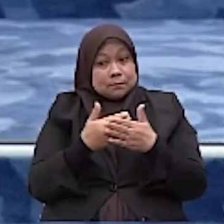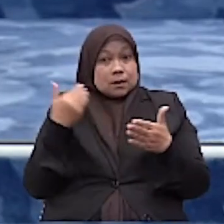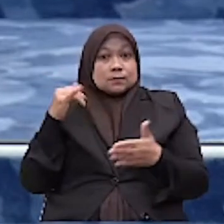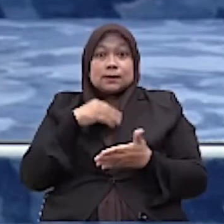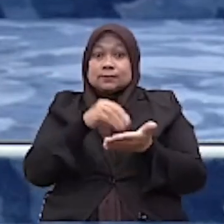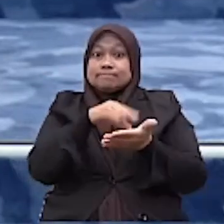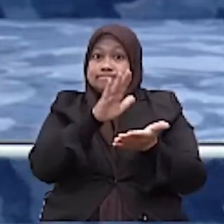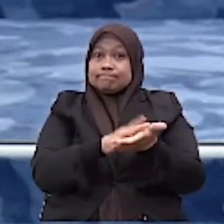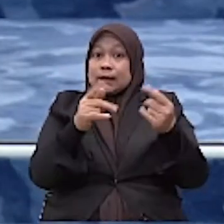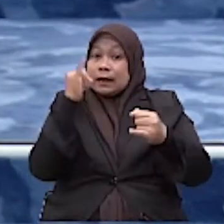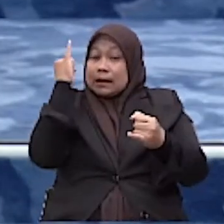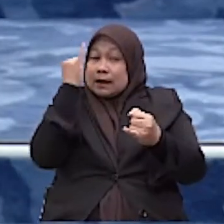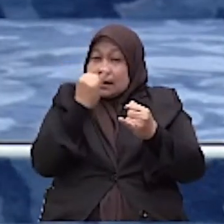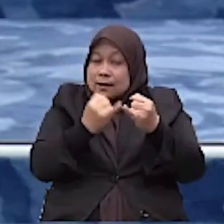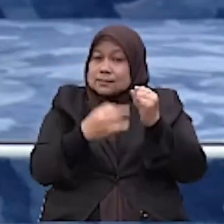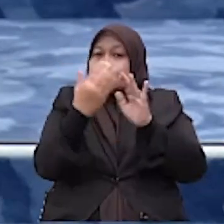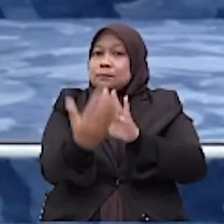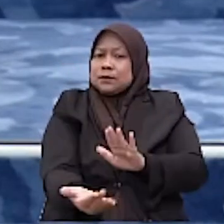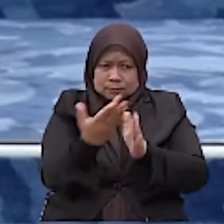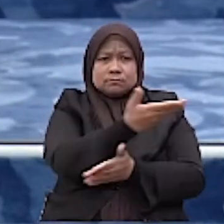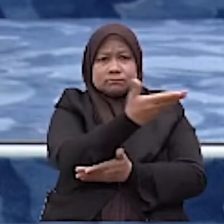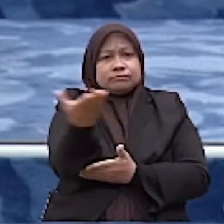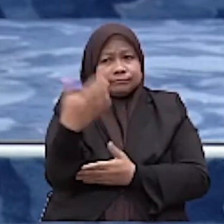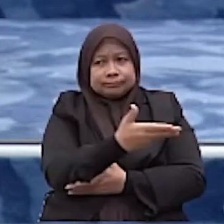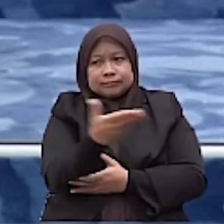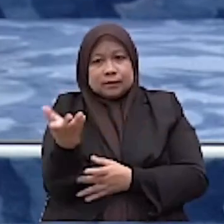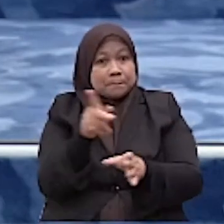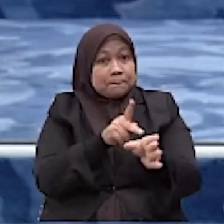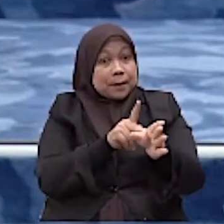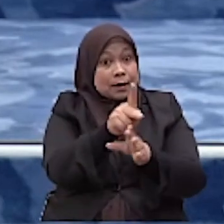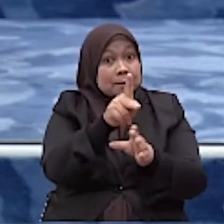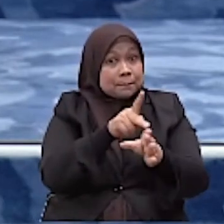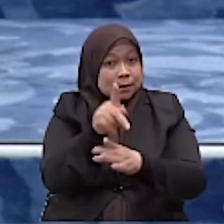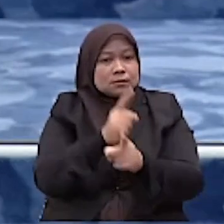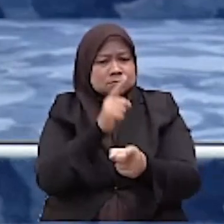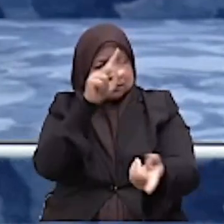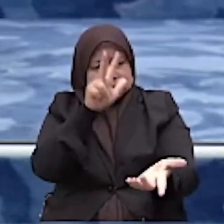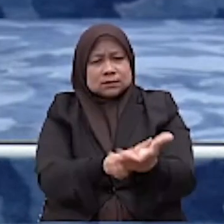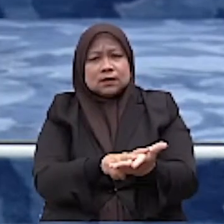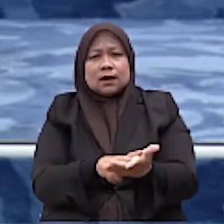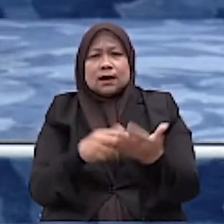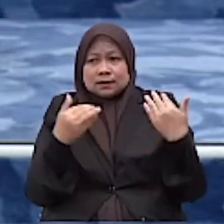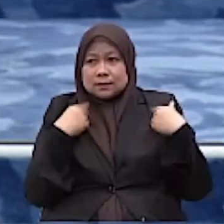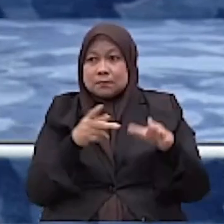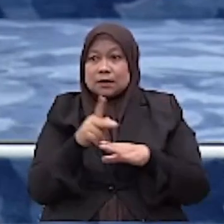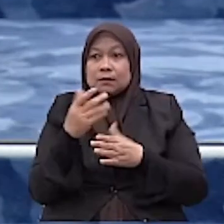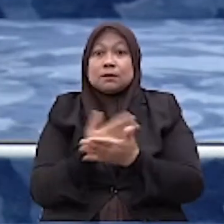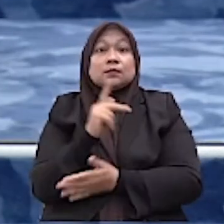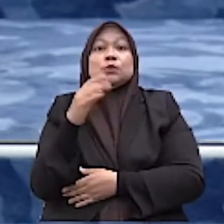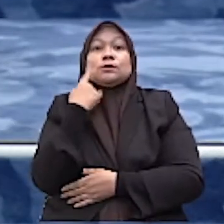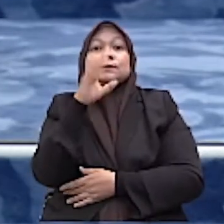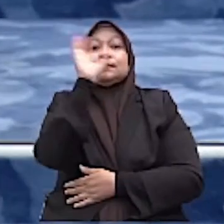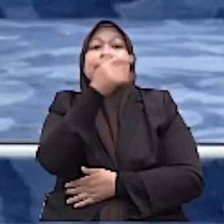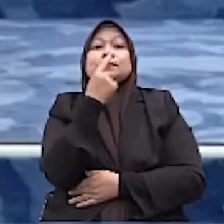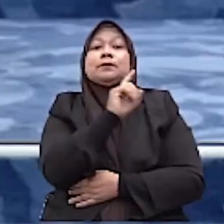saya materai perjuangan akhir saya masih di depan dengan mereka Jadi apakah ini mengesahkan Ada apakah baru yang kota baru tersebut